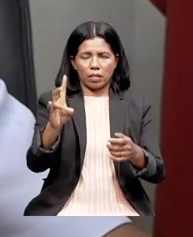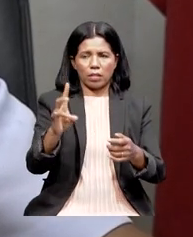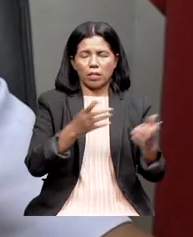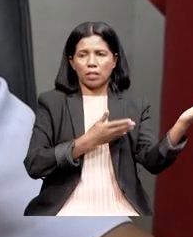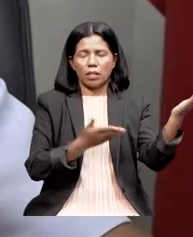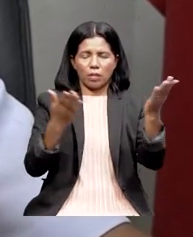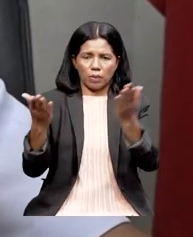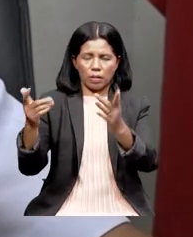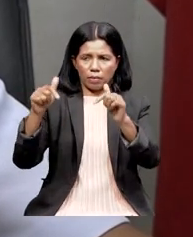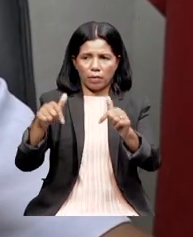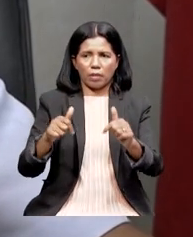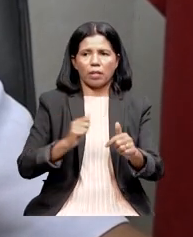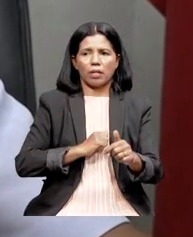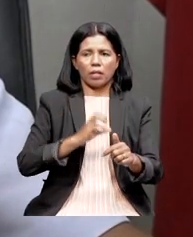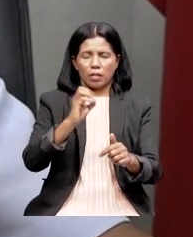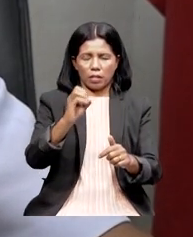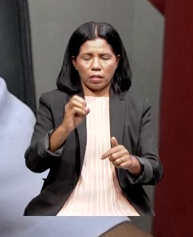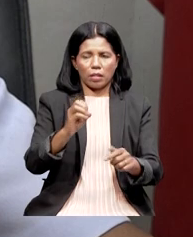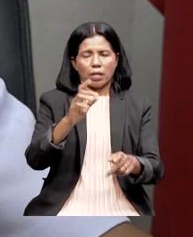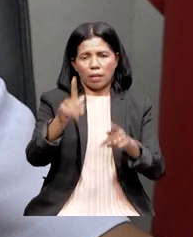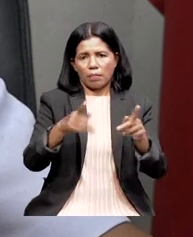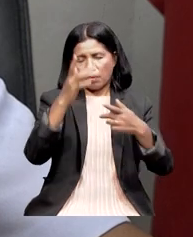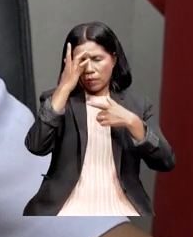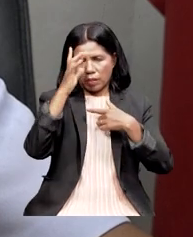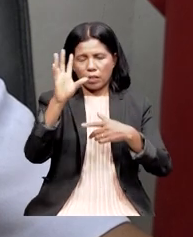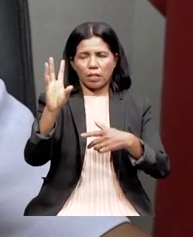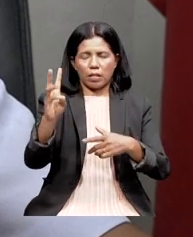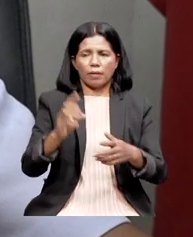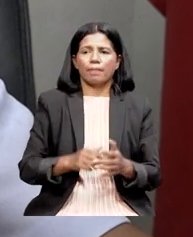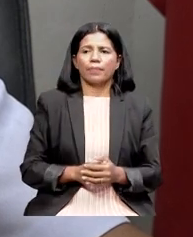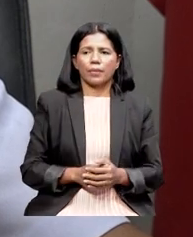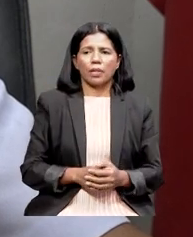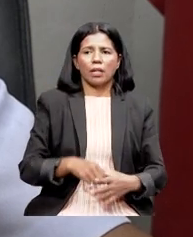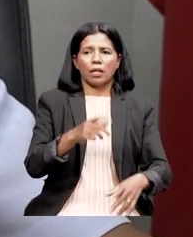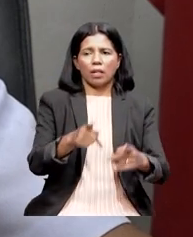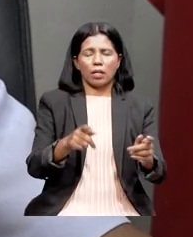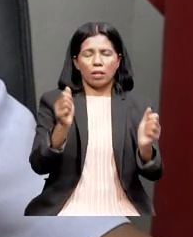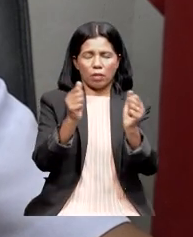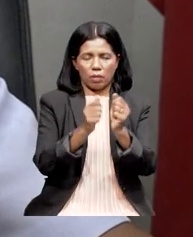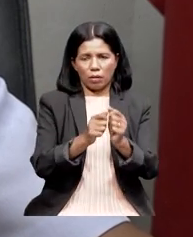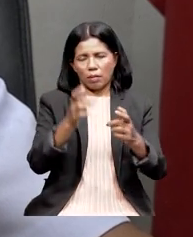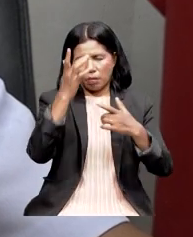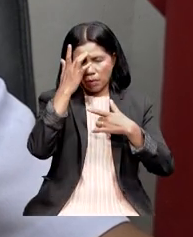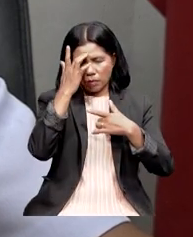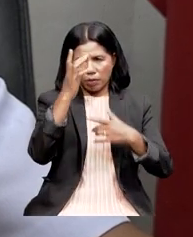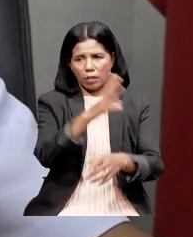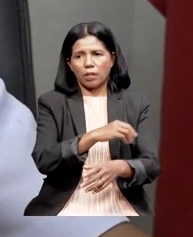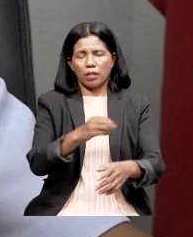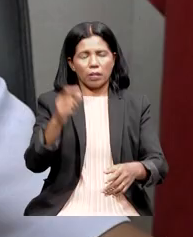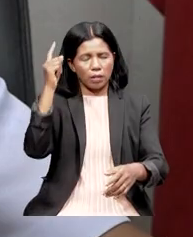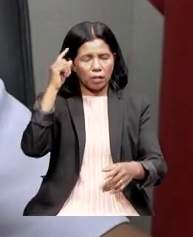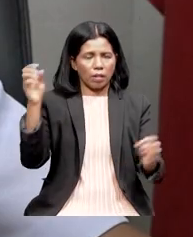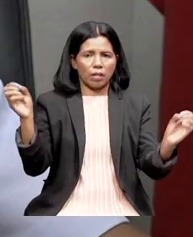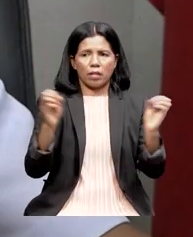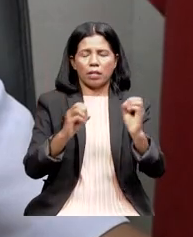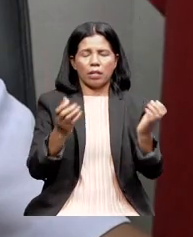refere mai ainaru ya paciente nai nei a husi ainaru bikeke ni ya paciente ni ho kondisau ne bema iha pangkara me bela dung